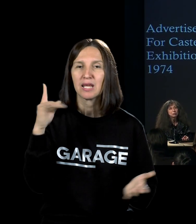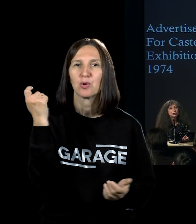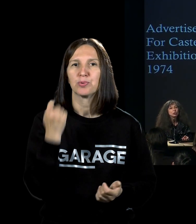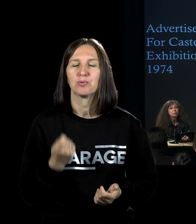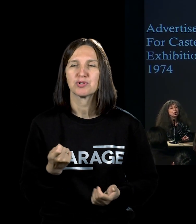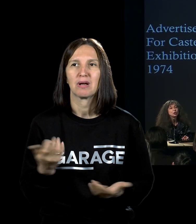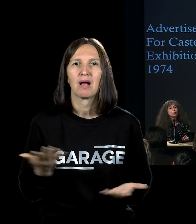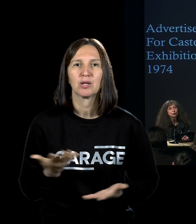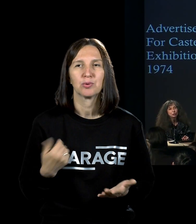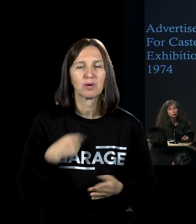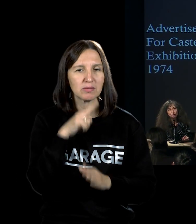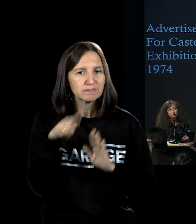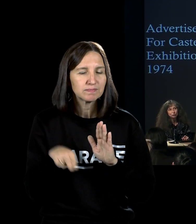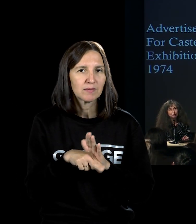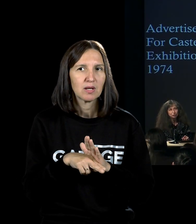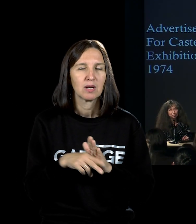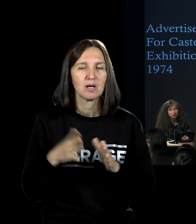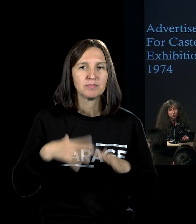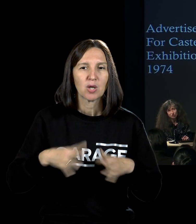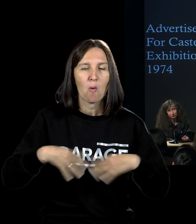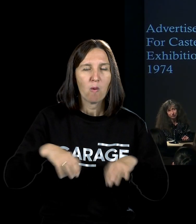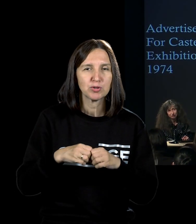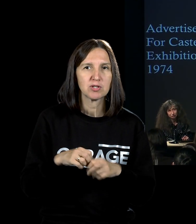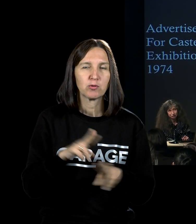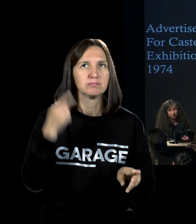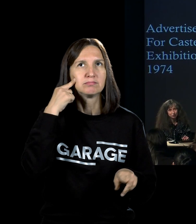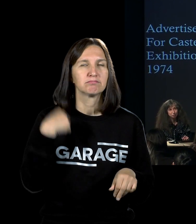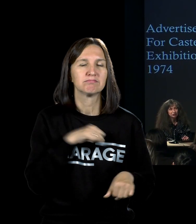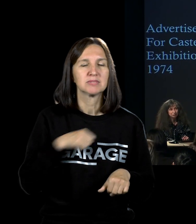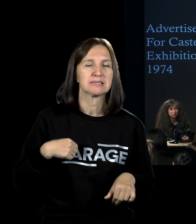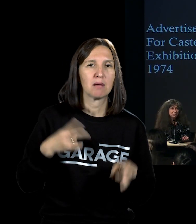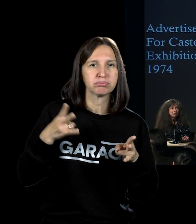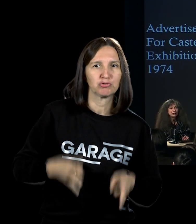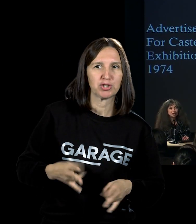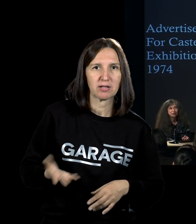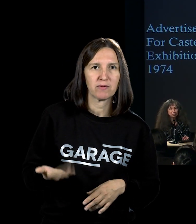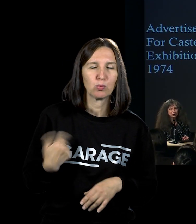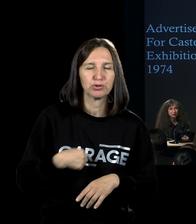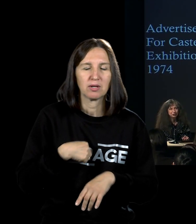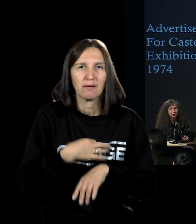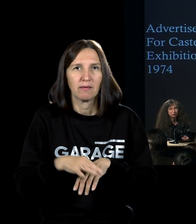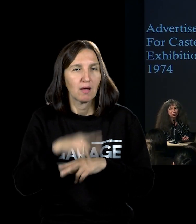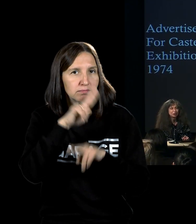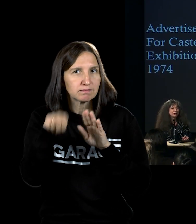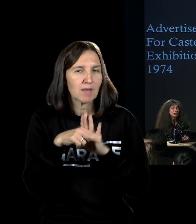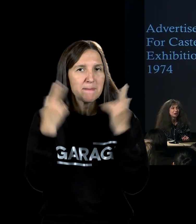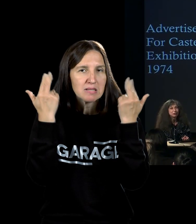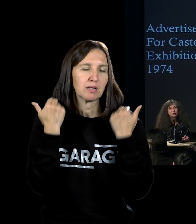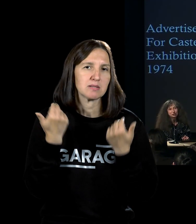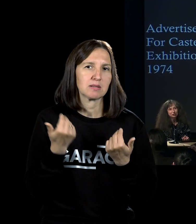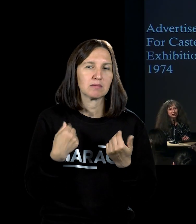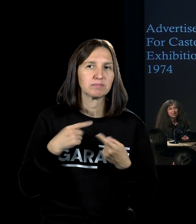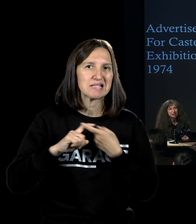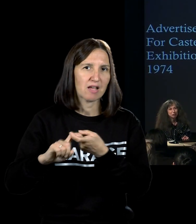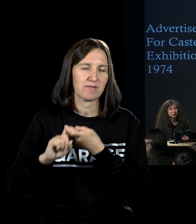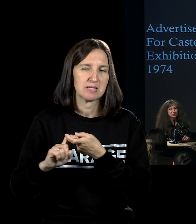что-то абсолютно подчиненное обществу условиям, как жертва, да, как вот этот самый мазохистский персонаж, который так или иначе